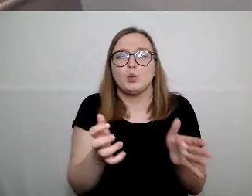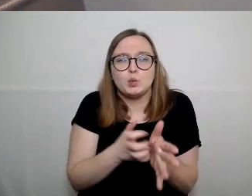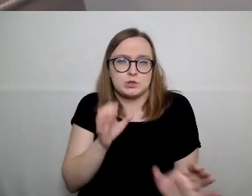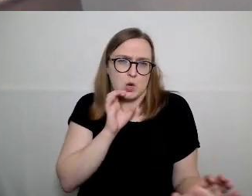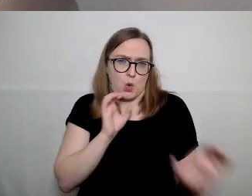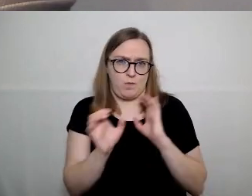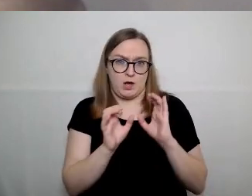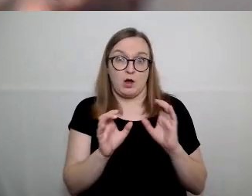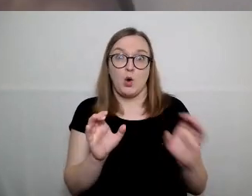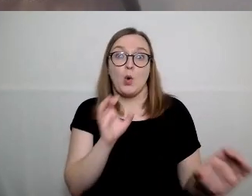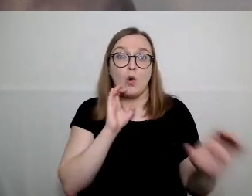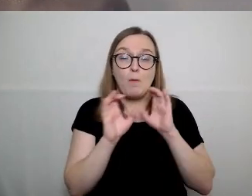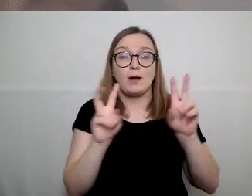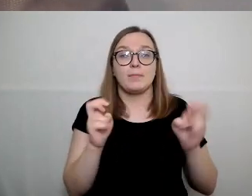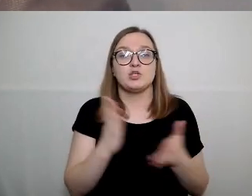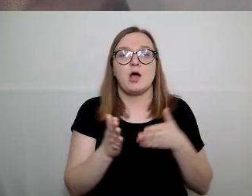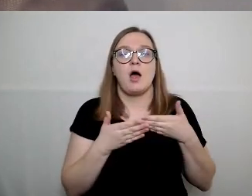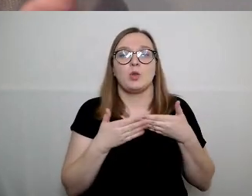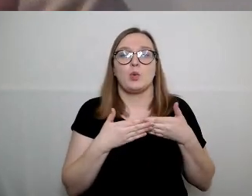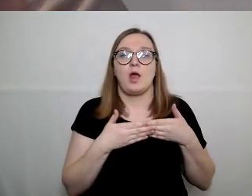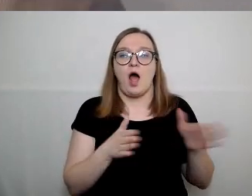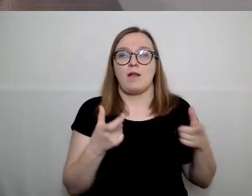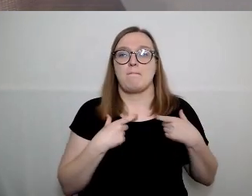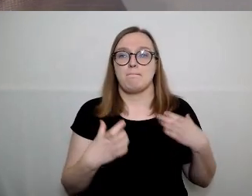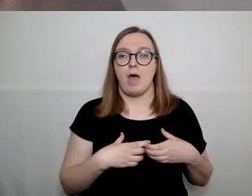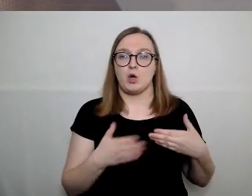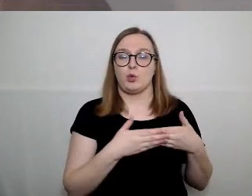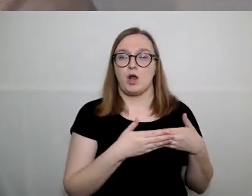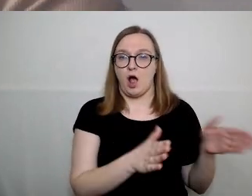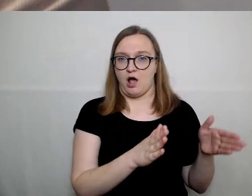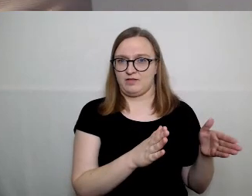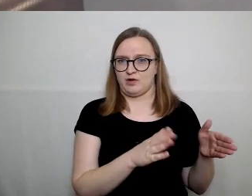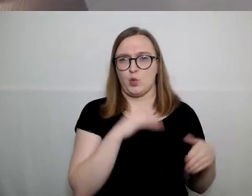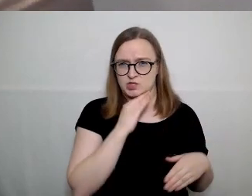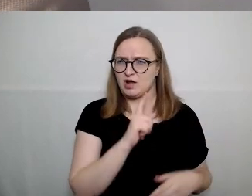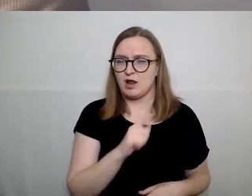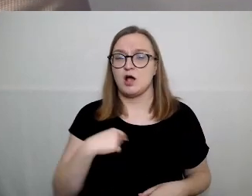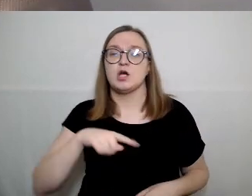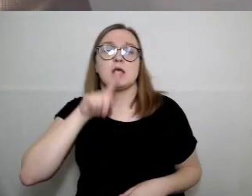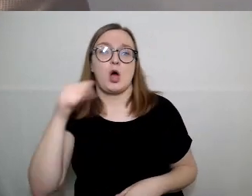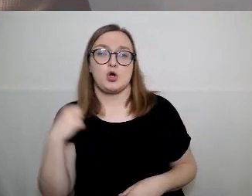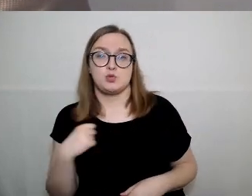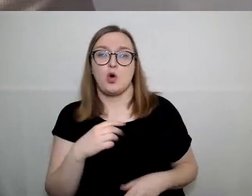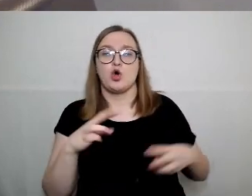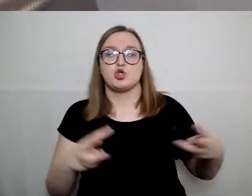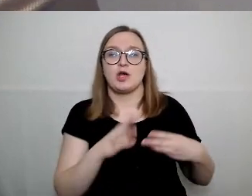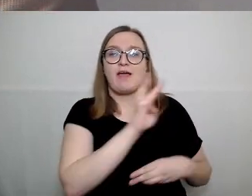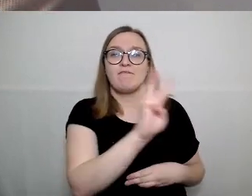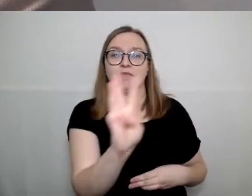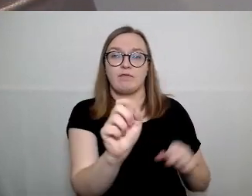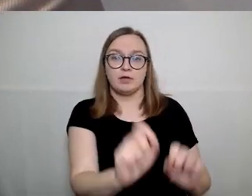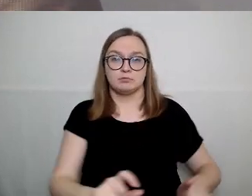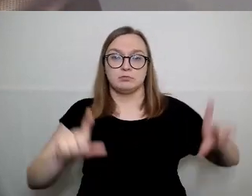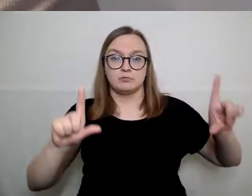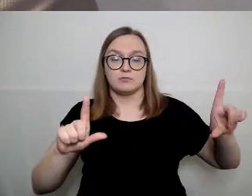tai, kad yra atvirų atviros durys merų kabinetų, bet kaip jaunam žmogui, na, tu atsidarai šakių puslapį ir ten